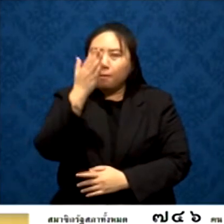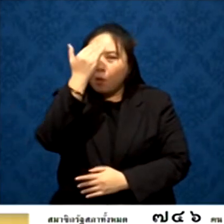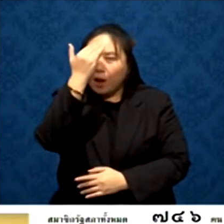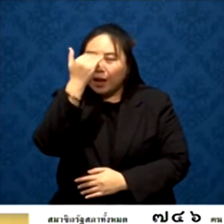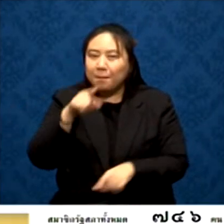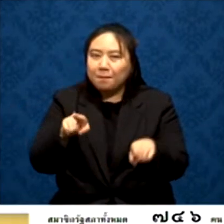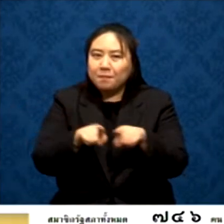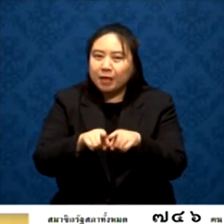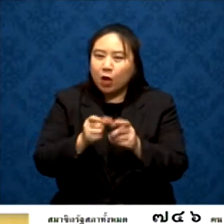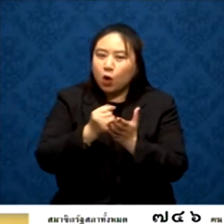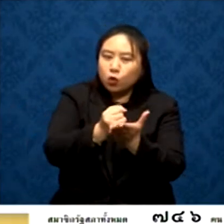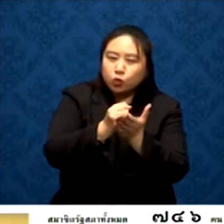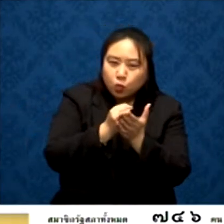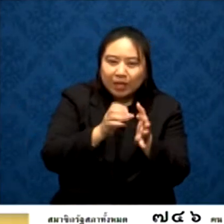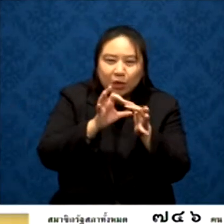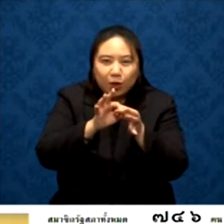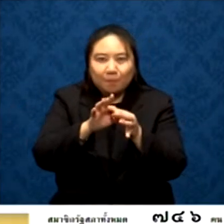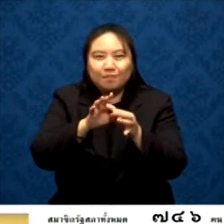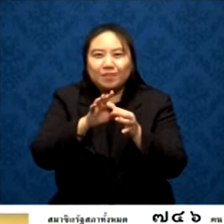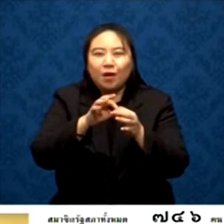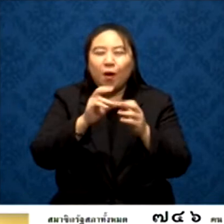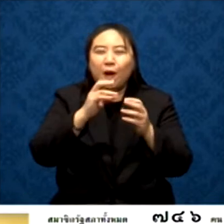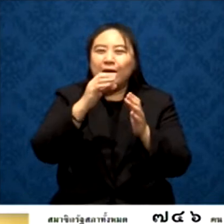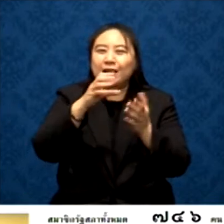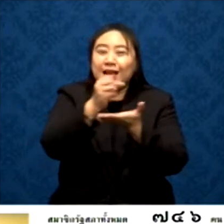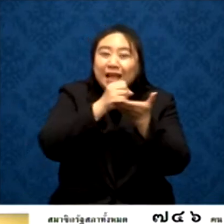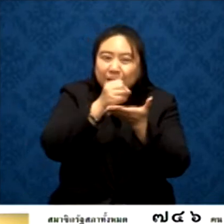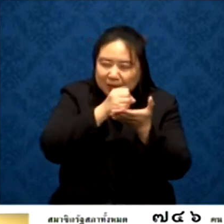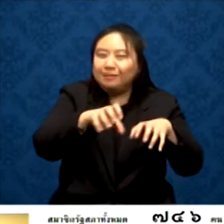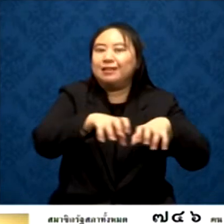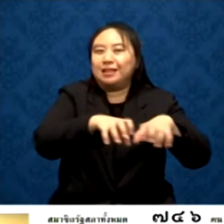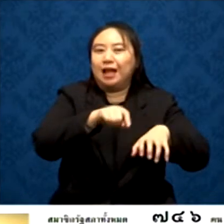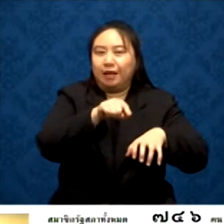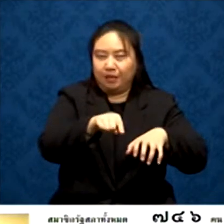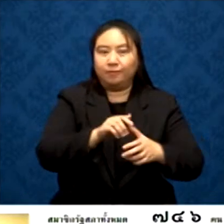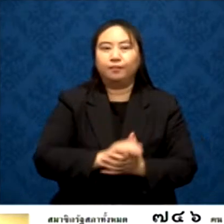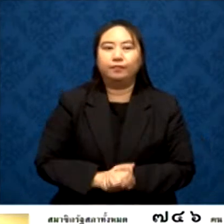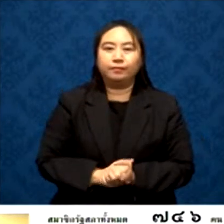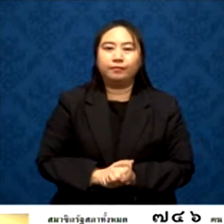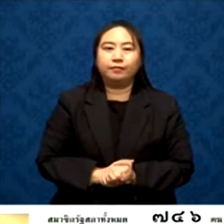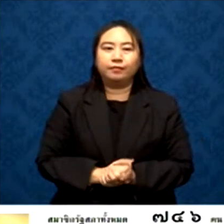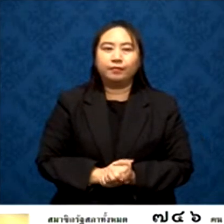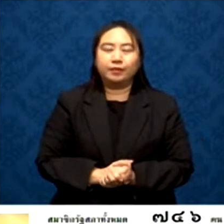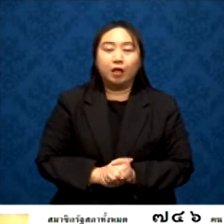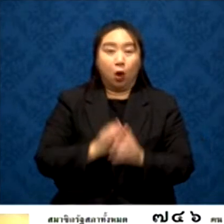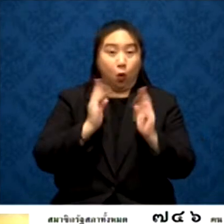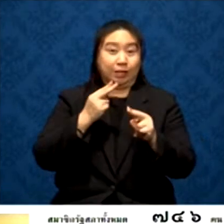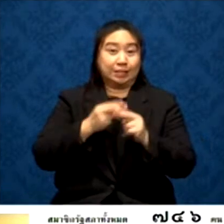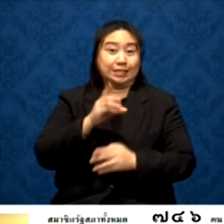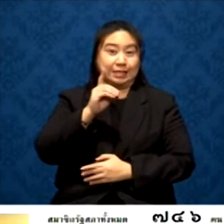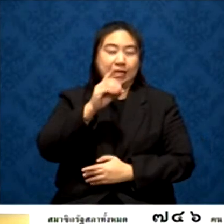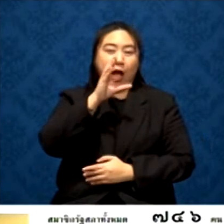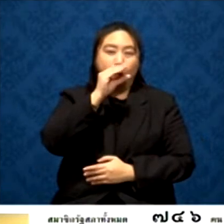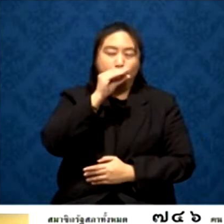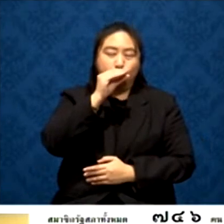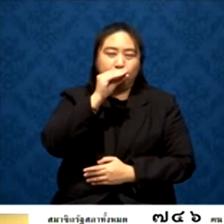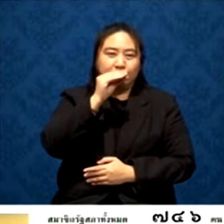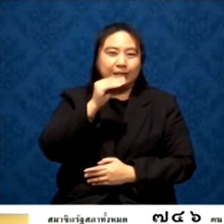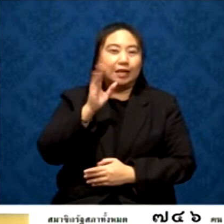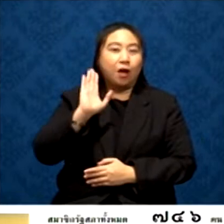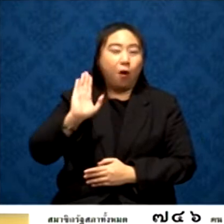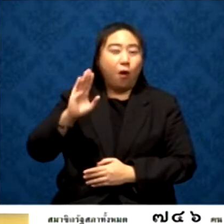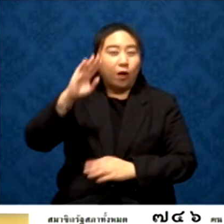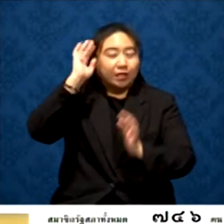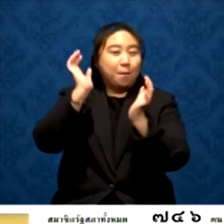ดียาเสพติดหนึ่งในคำพูดที่ผมขออ้างถึงจากนายดีว่าได้พูดถึงอดีตผบ.ตร.